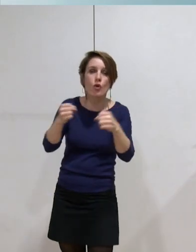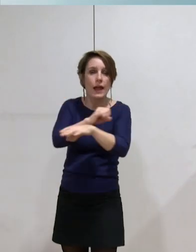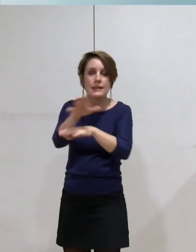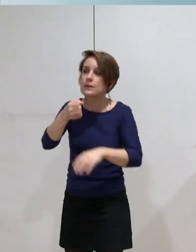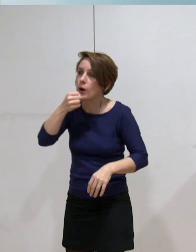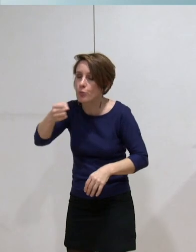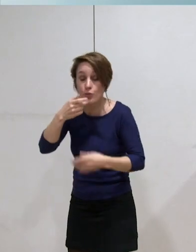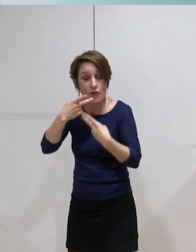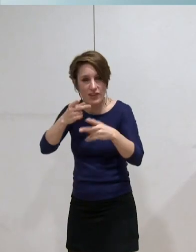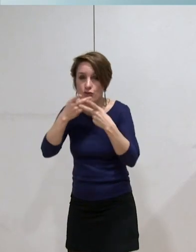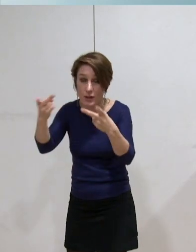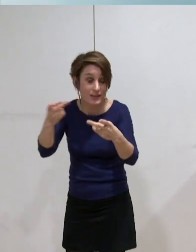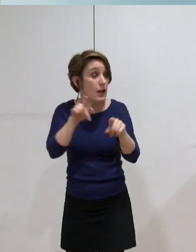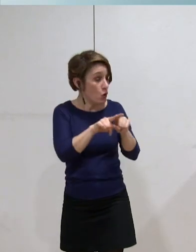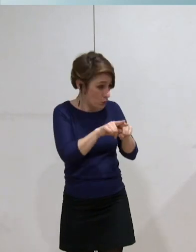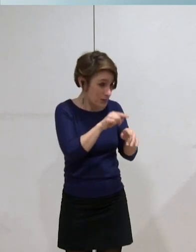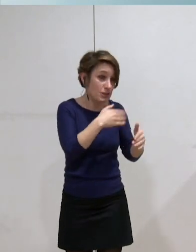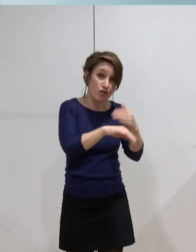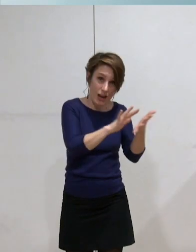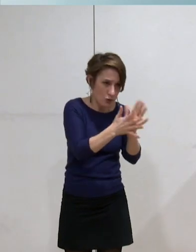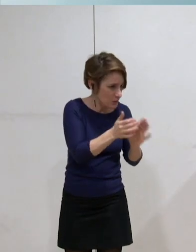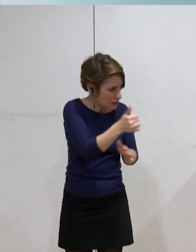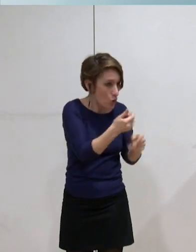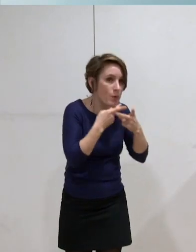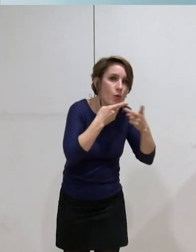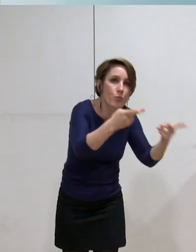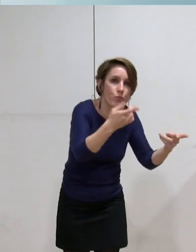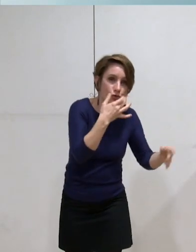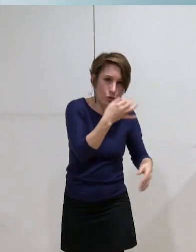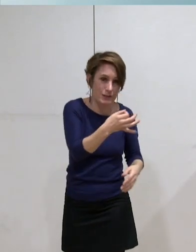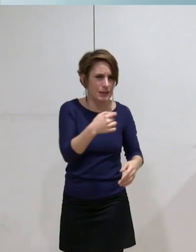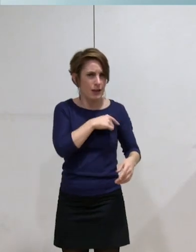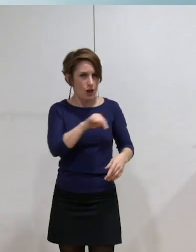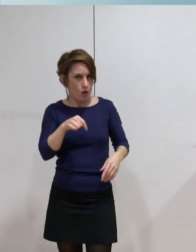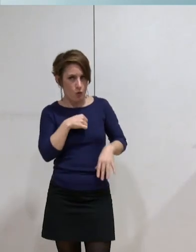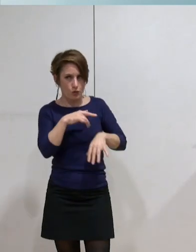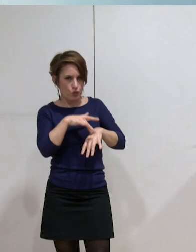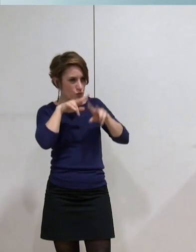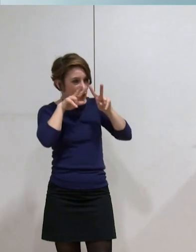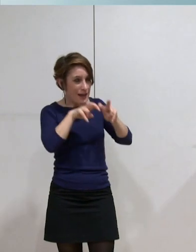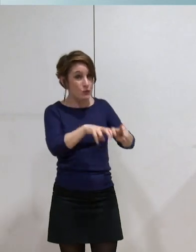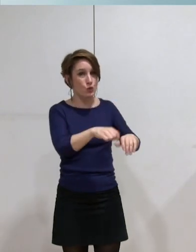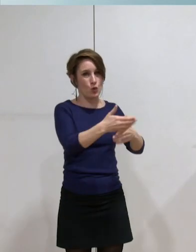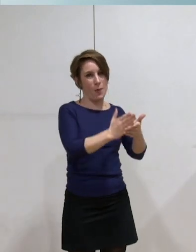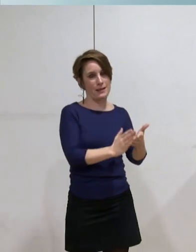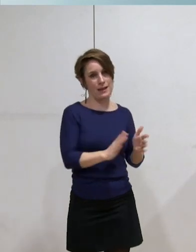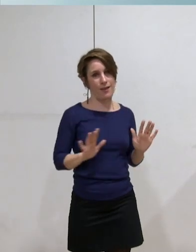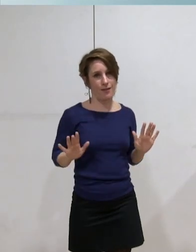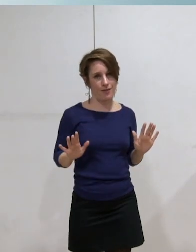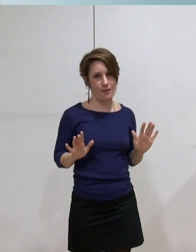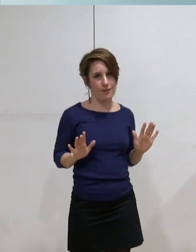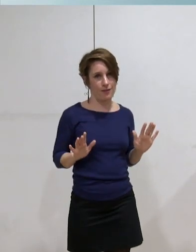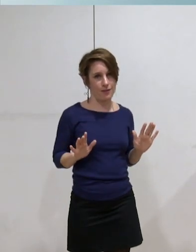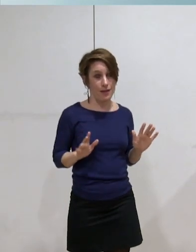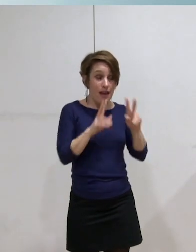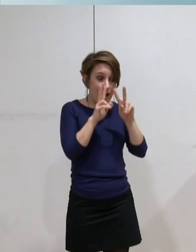priorité vis-à-vis d'elle avec Alain deoyel que l'instruction que nous avions fait n'était que partielle et que du coup partielle